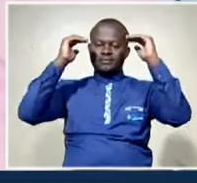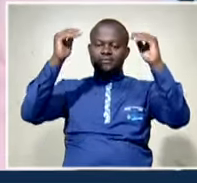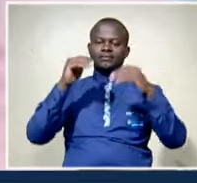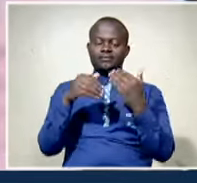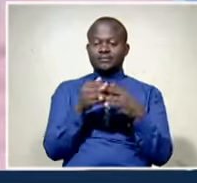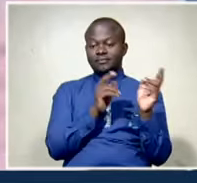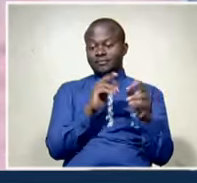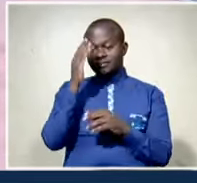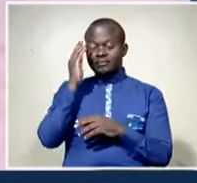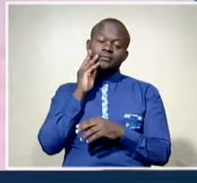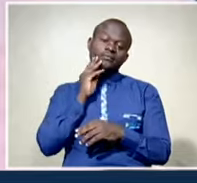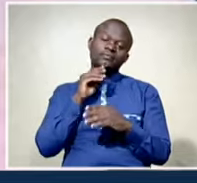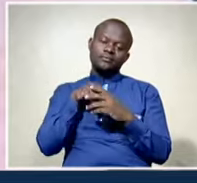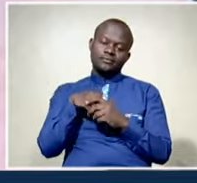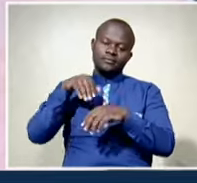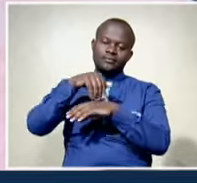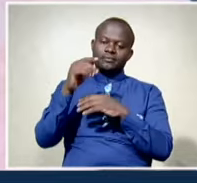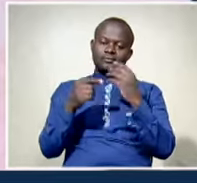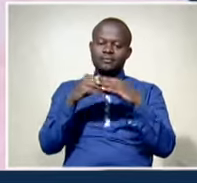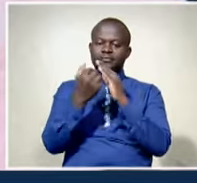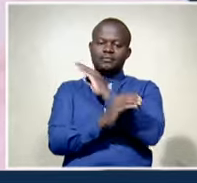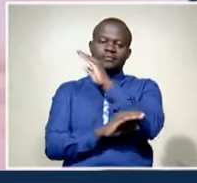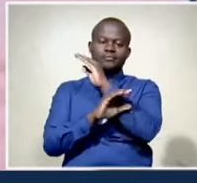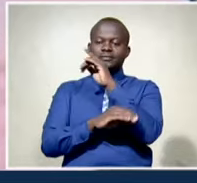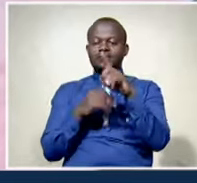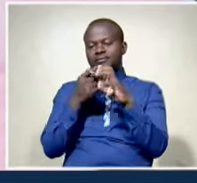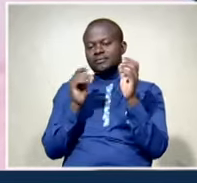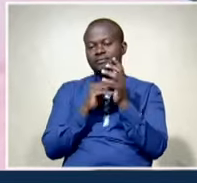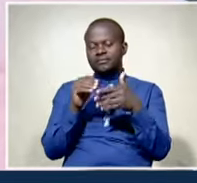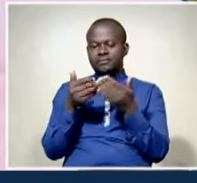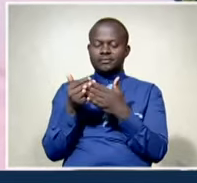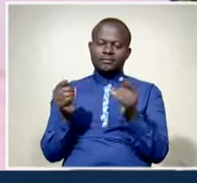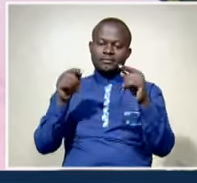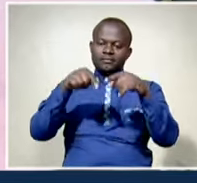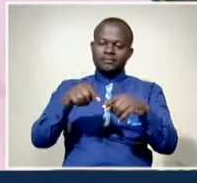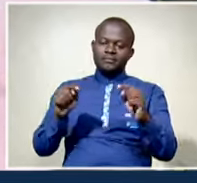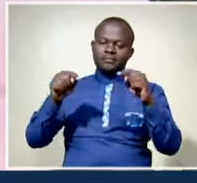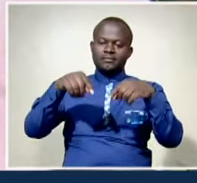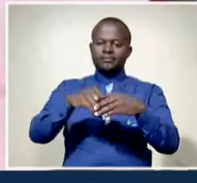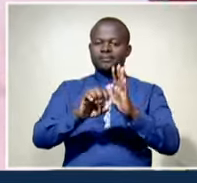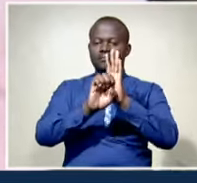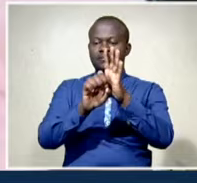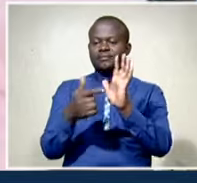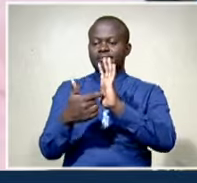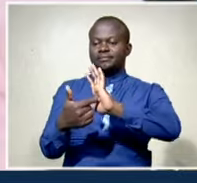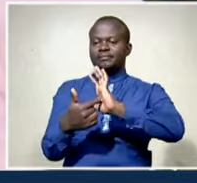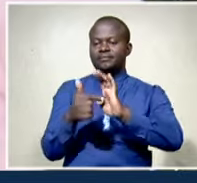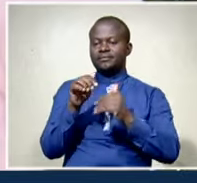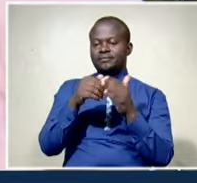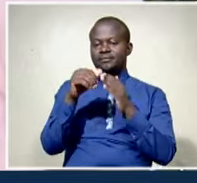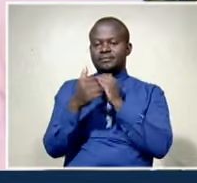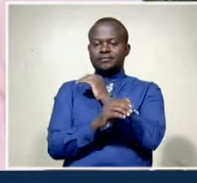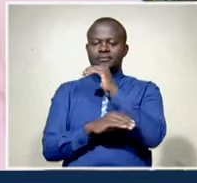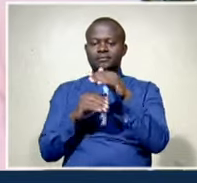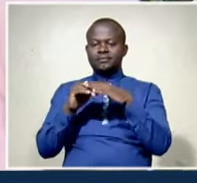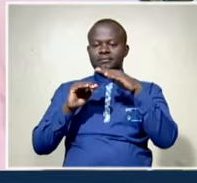zisitwari dusanzwe tumenyere ko zohereza ibintu mu mahanga ariko zikaba zaraje kwitabiriye expo bituma na bagenzi babo bakiri ku rwego